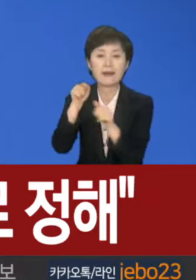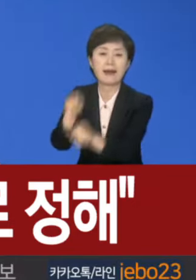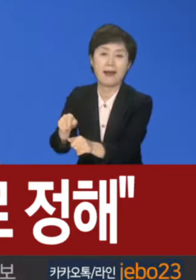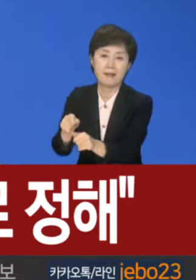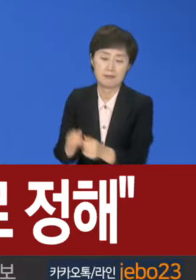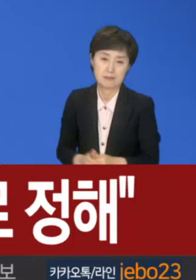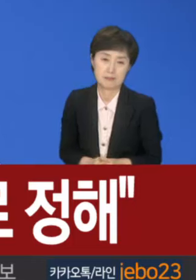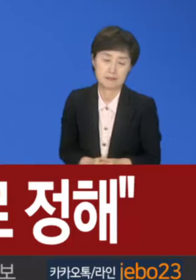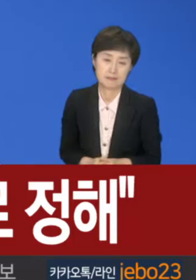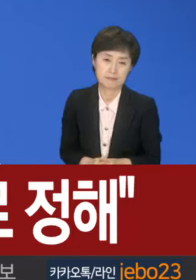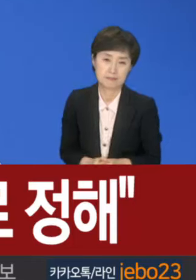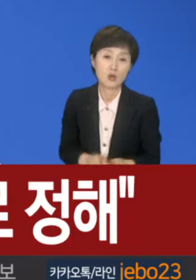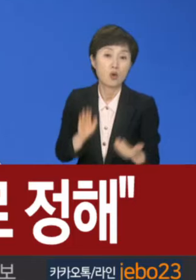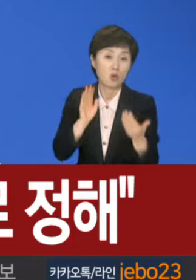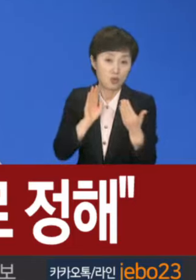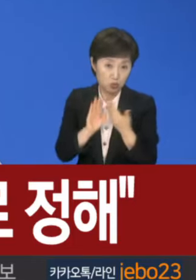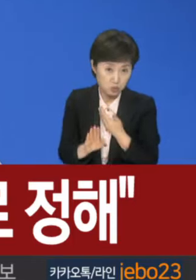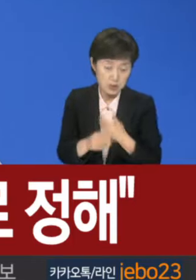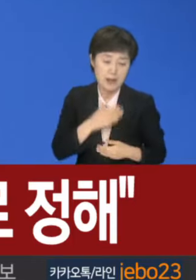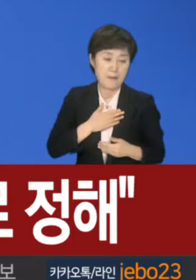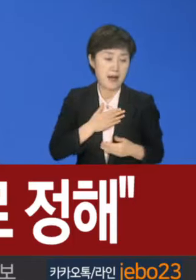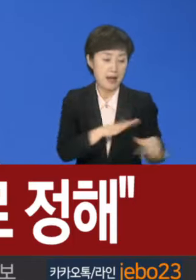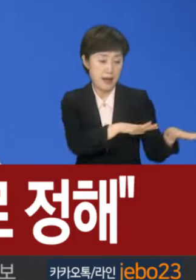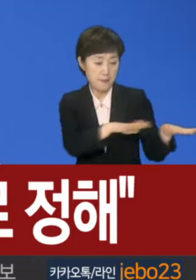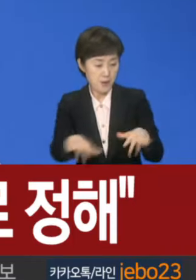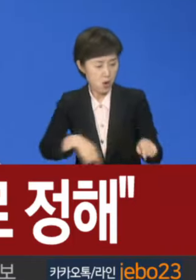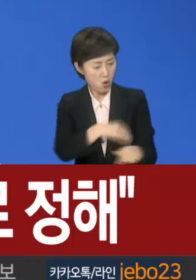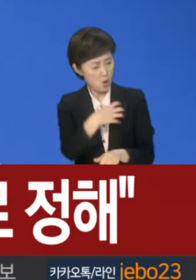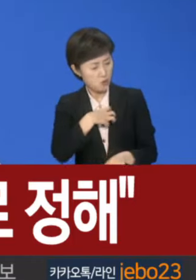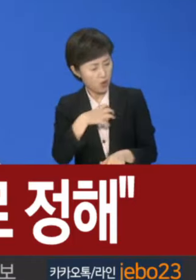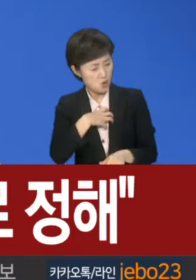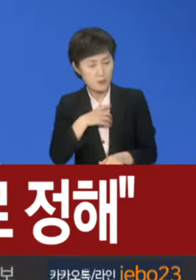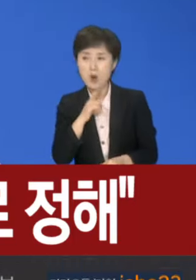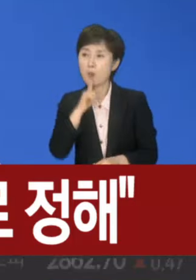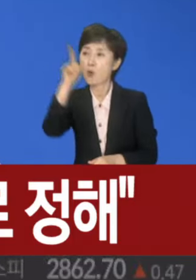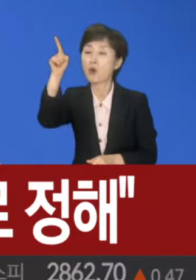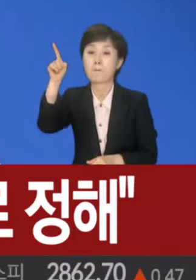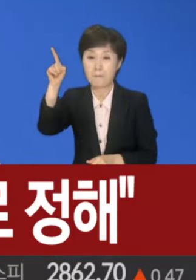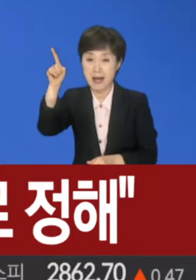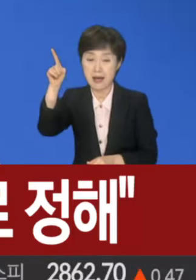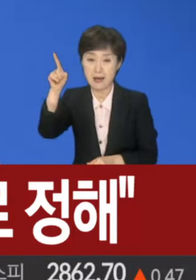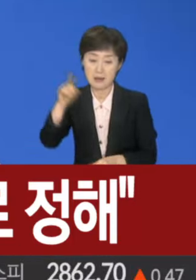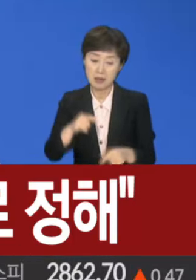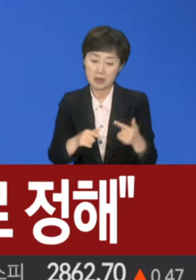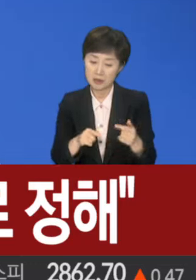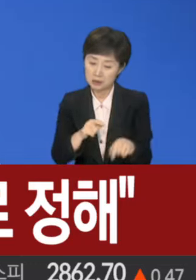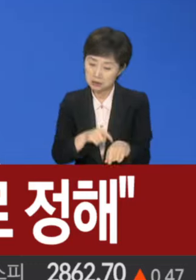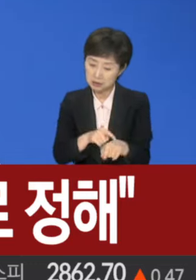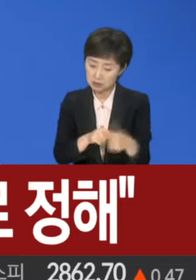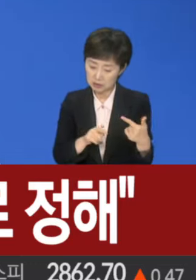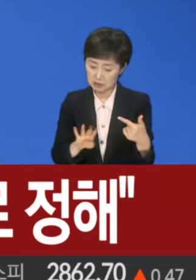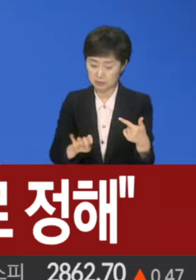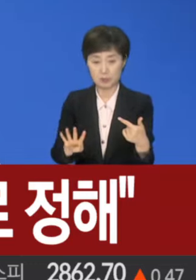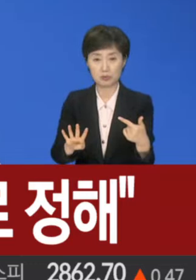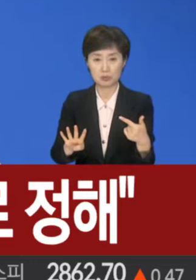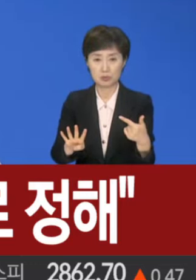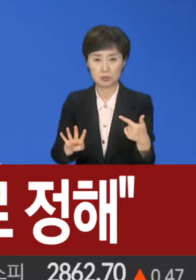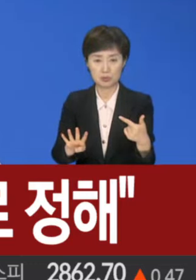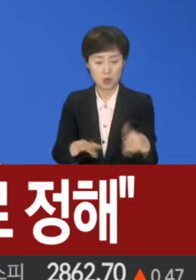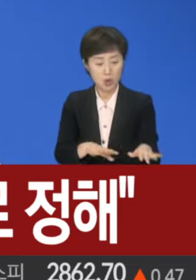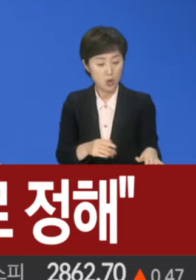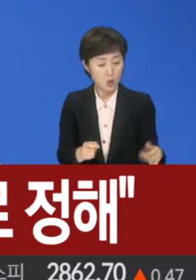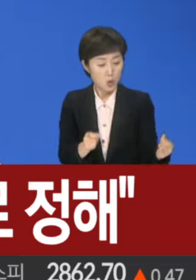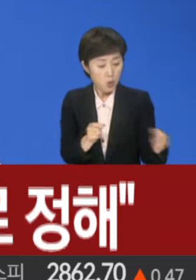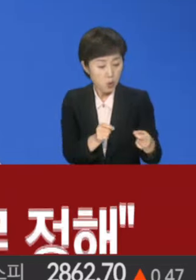하였습니다. 이후 하천 일대 위험성을 보고받고 6시 44분경 수변 정찰 시 안전하게